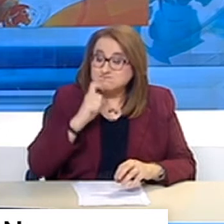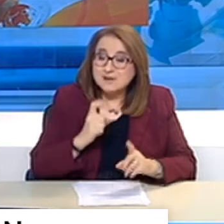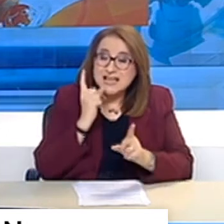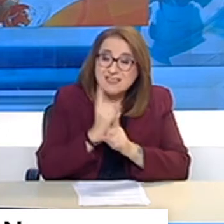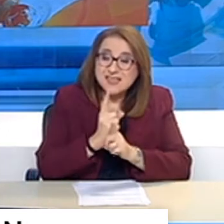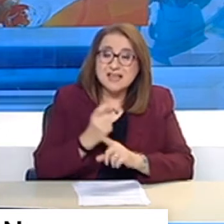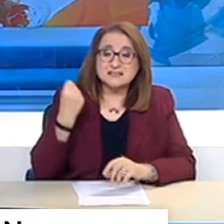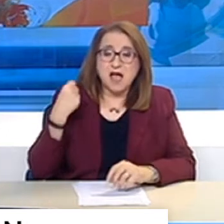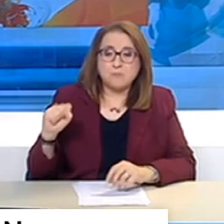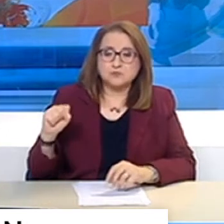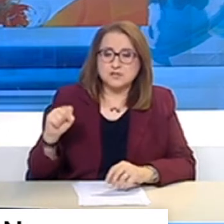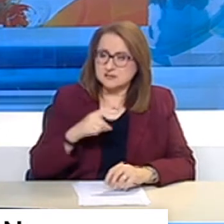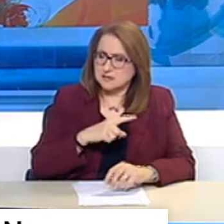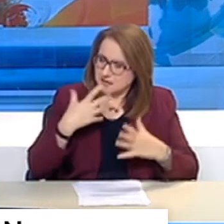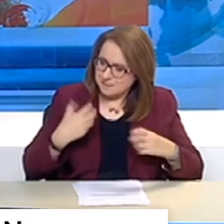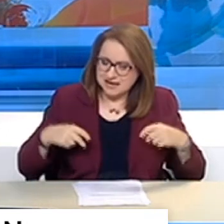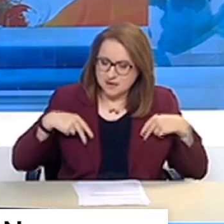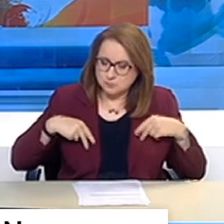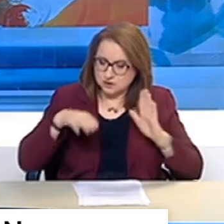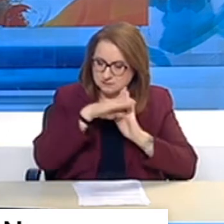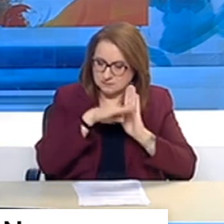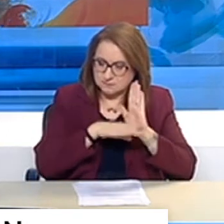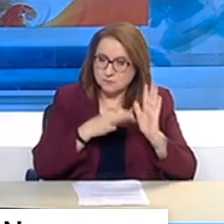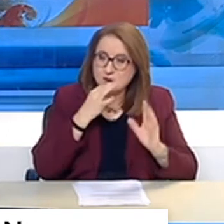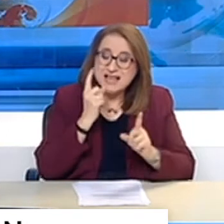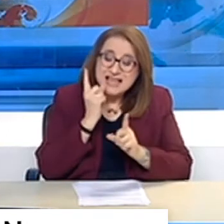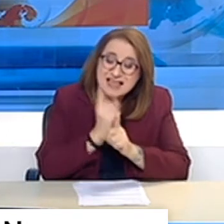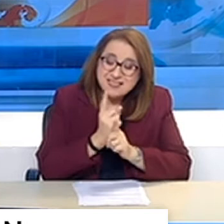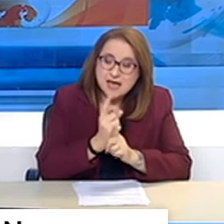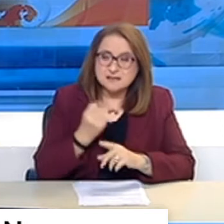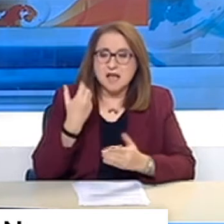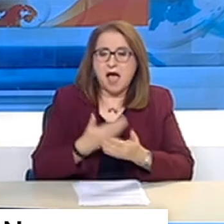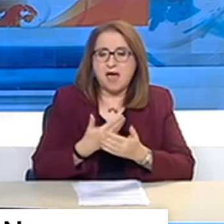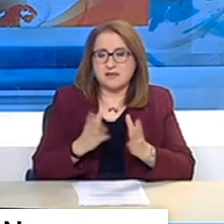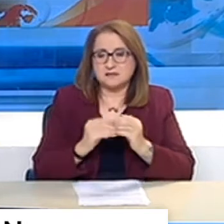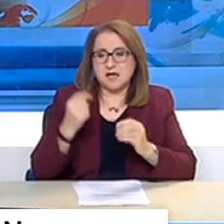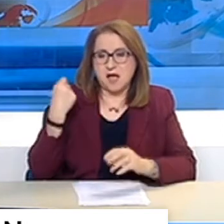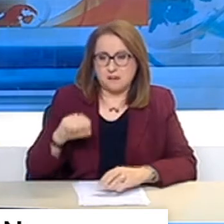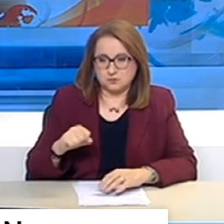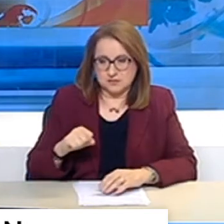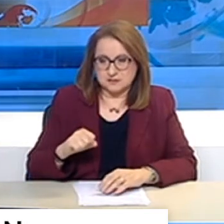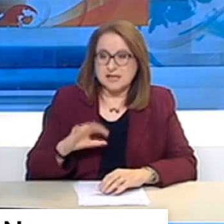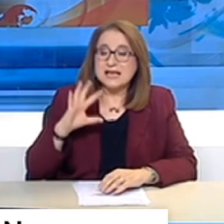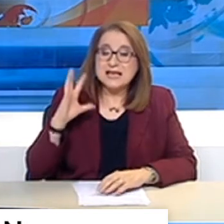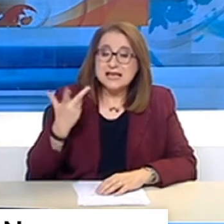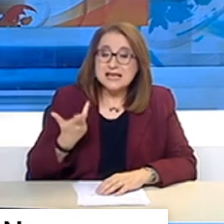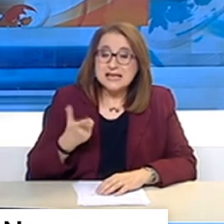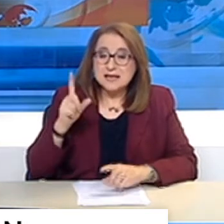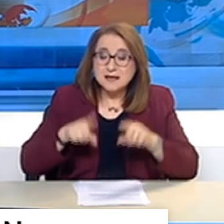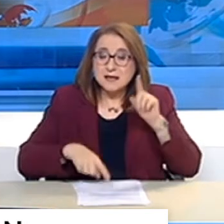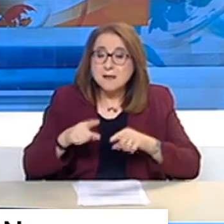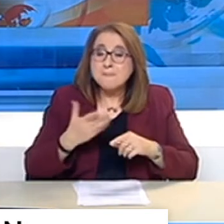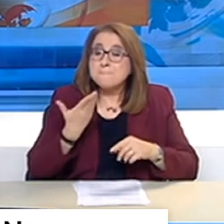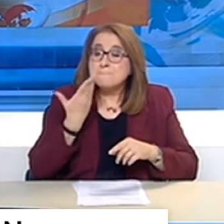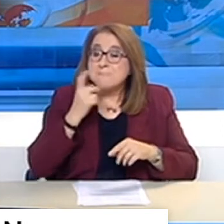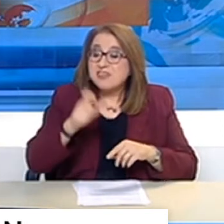όπως αυτές έχουν οριστεί από το Υπουργείο Εσωτερικών. Θα υπάρχει δυνατότητα μη προσμετρώμενης απουσίας για μαθητές που έχουν